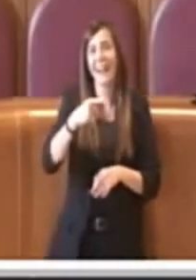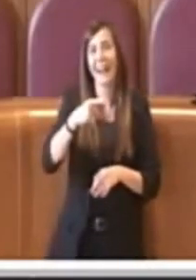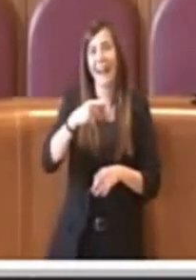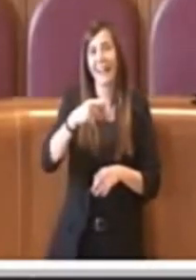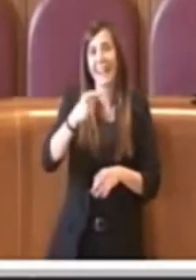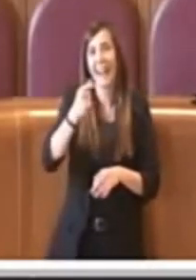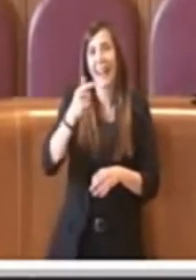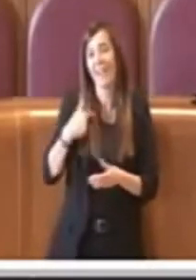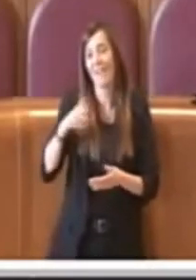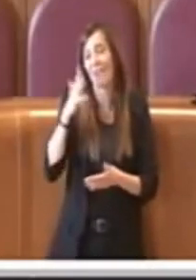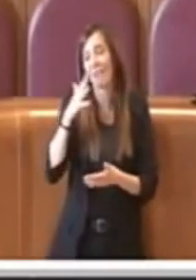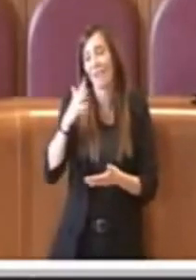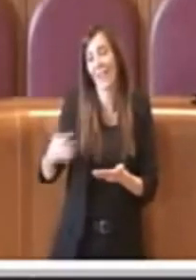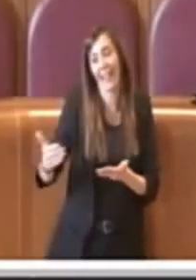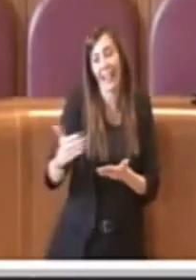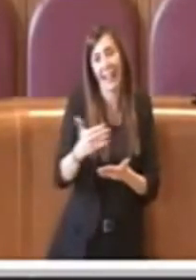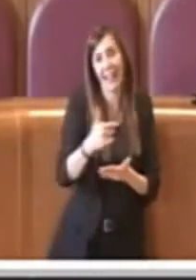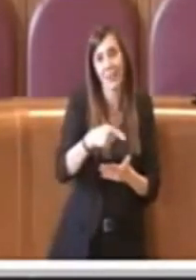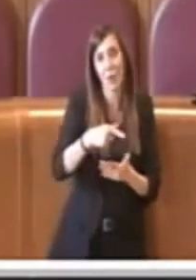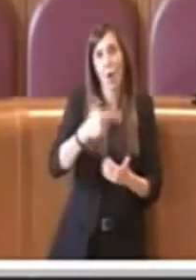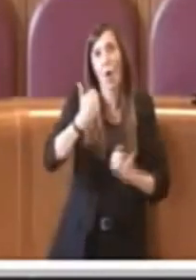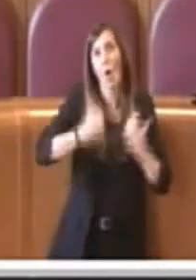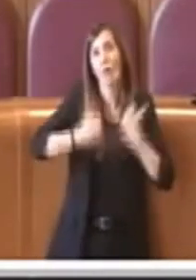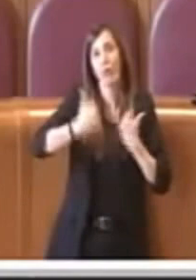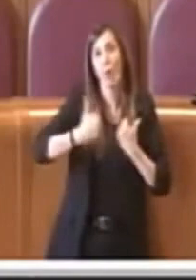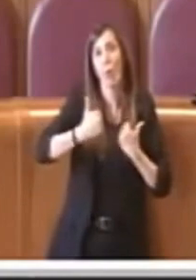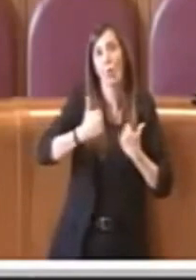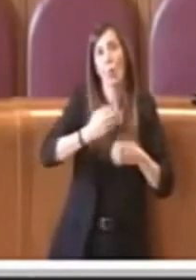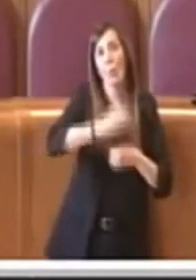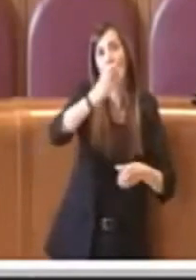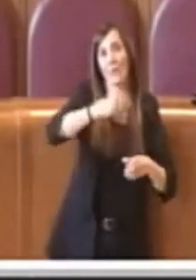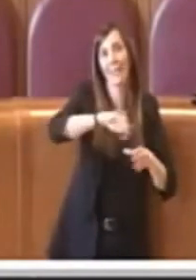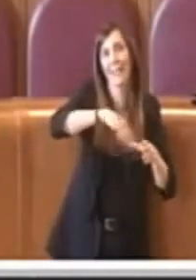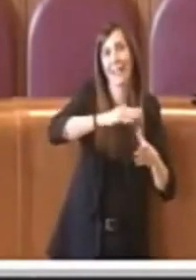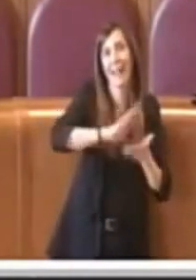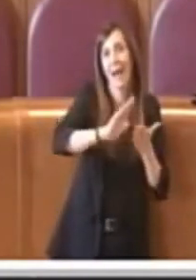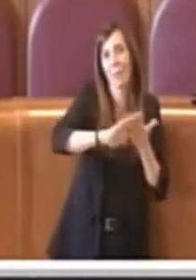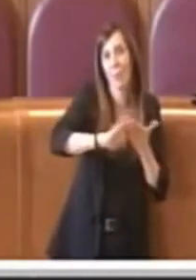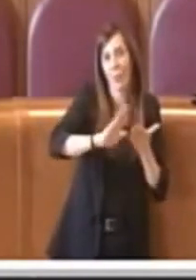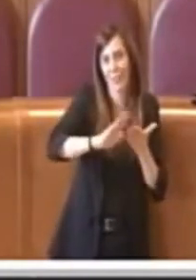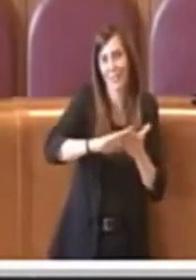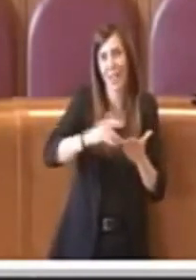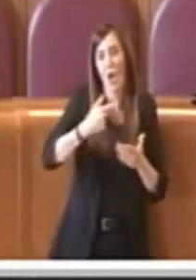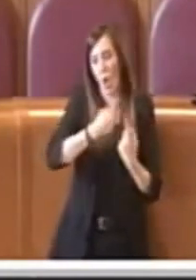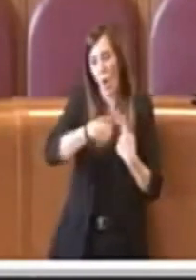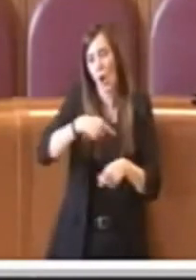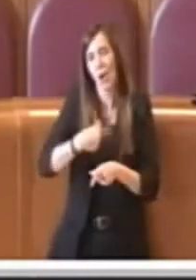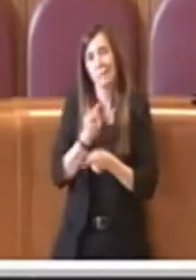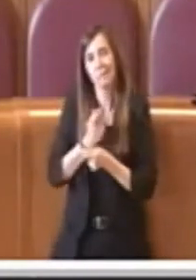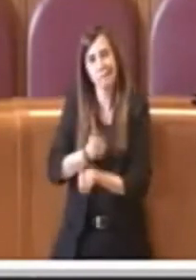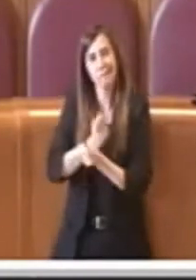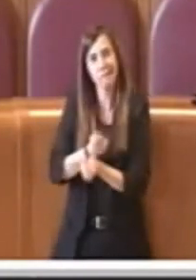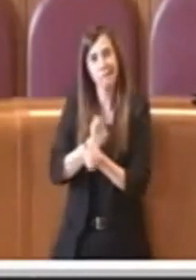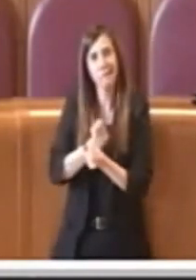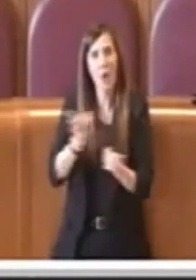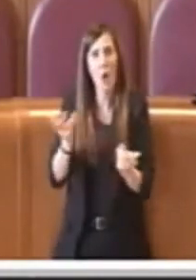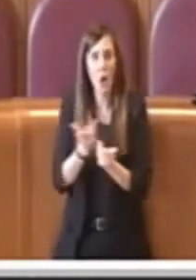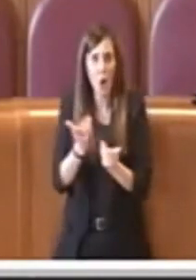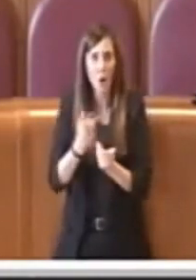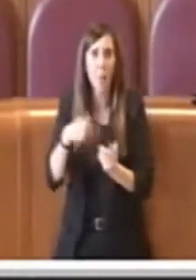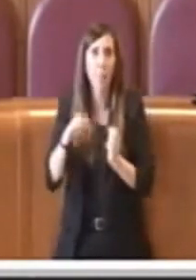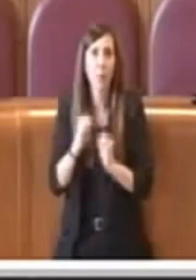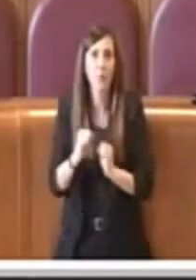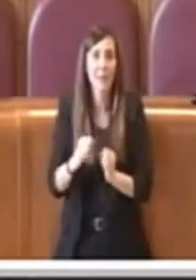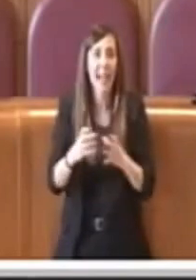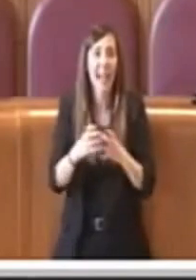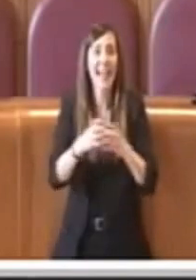bottiglia ecco noi dovremo fare un lavoro diverso di poter incentivare il la possibilità per le imprese